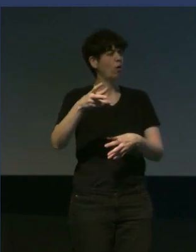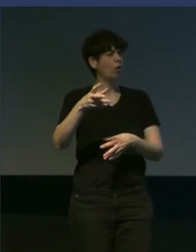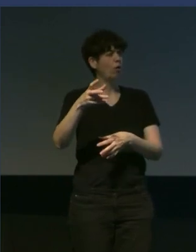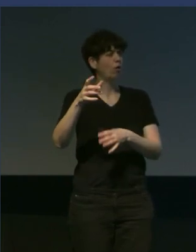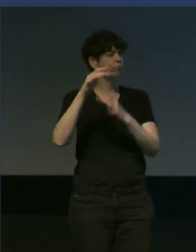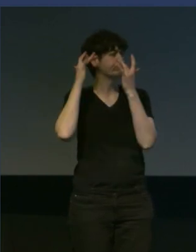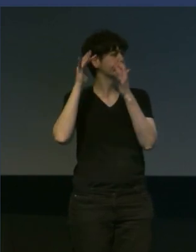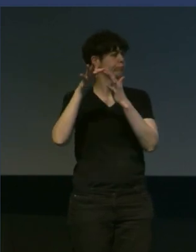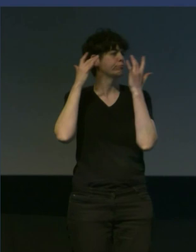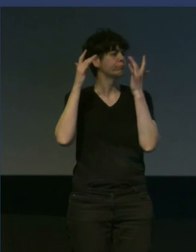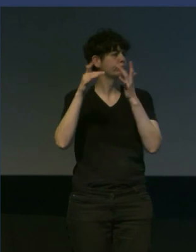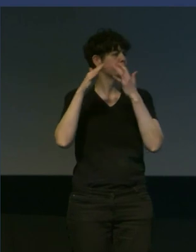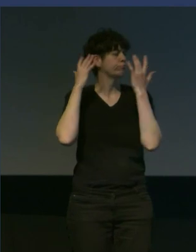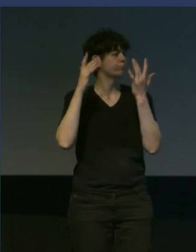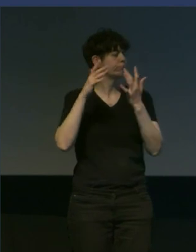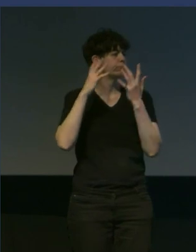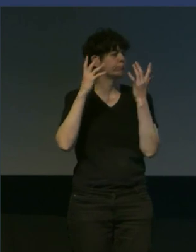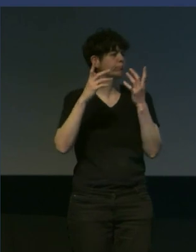beaucoup plus,